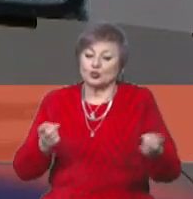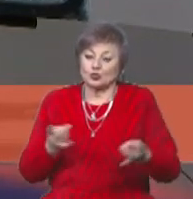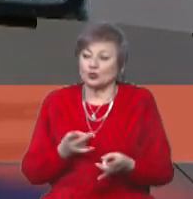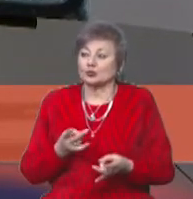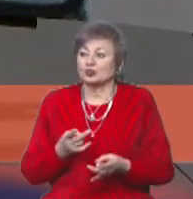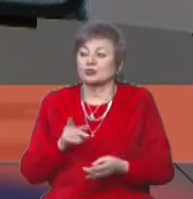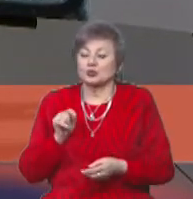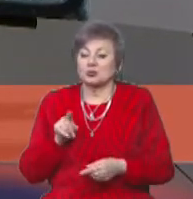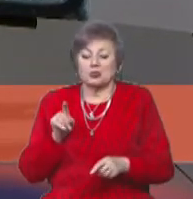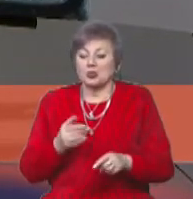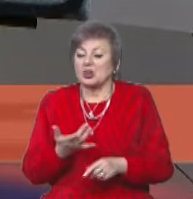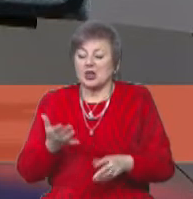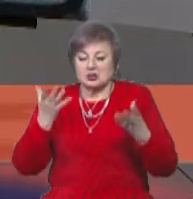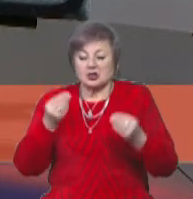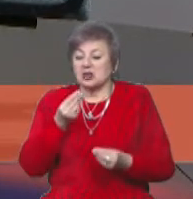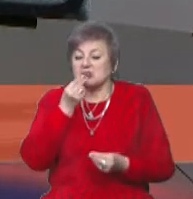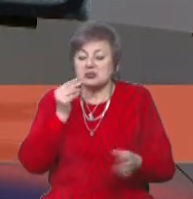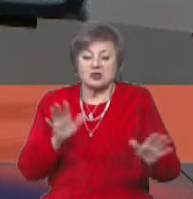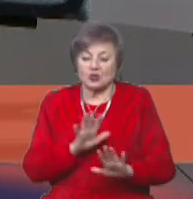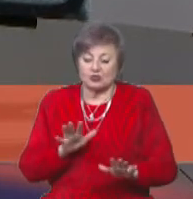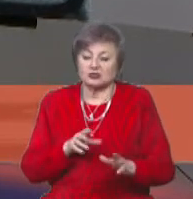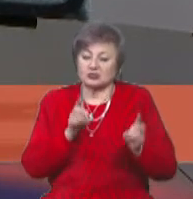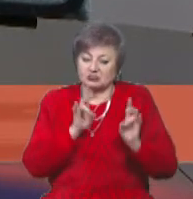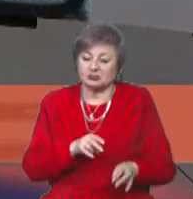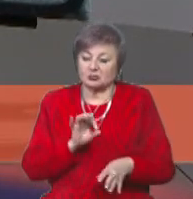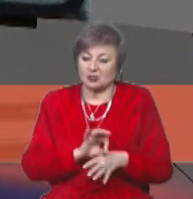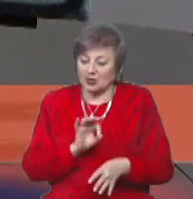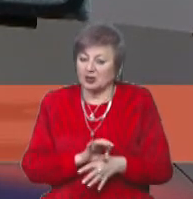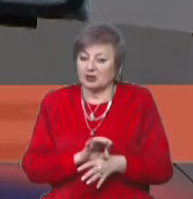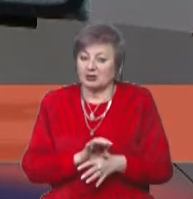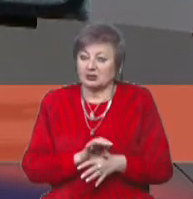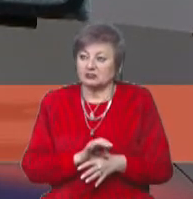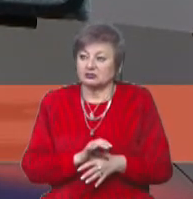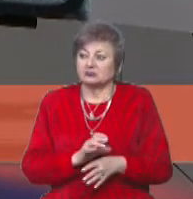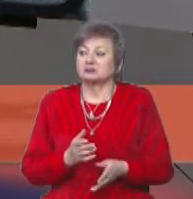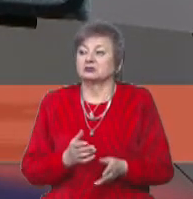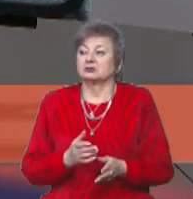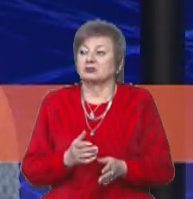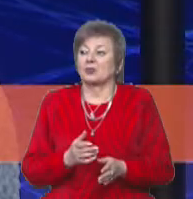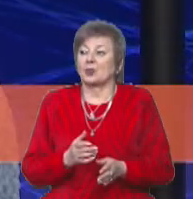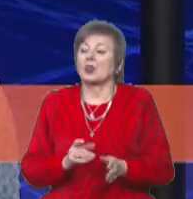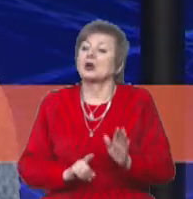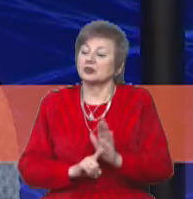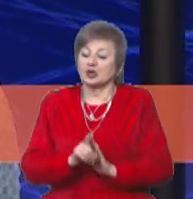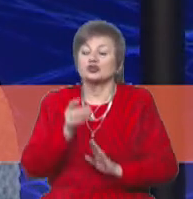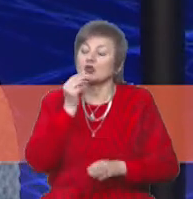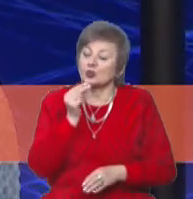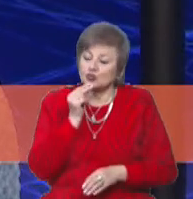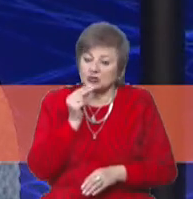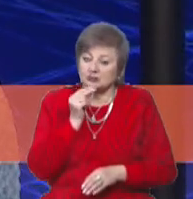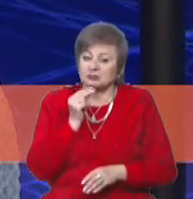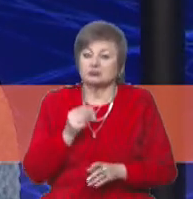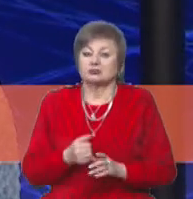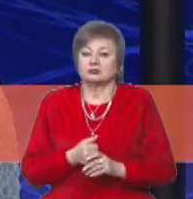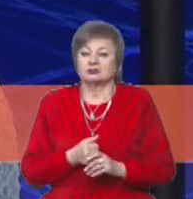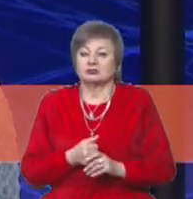їсти, бо вона декілька днів по приїзду вона майже нічого не їла. Вона почала їсти,